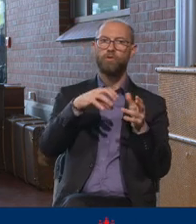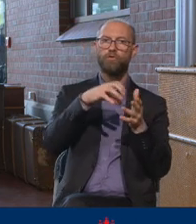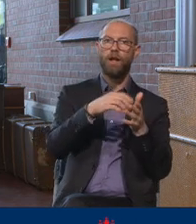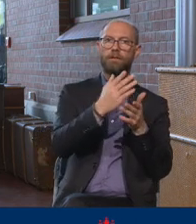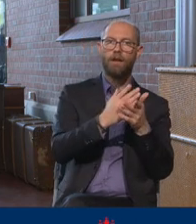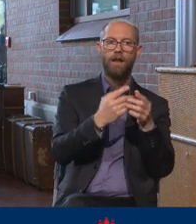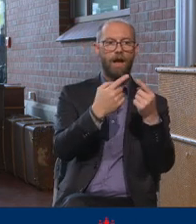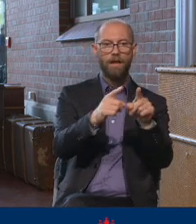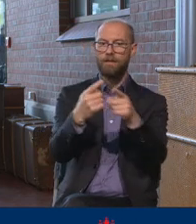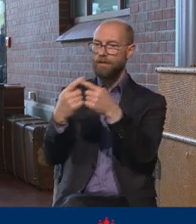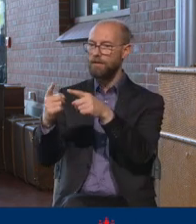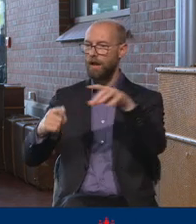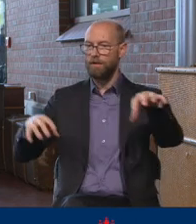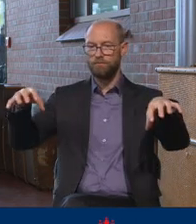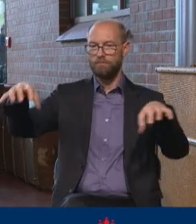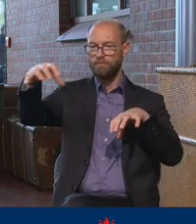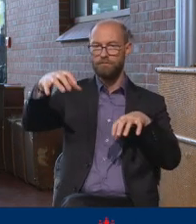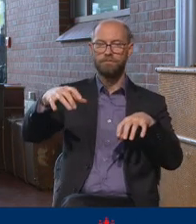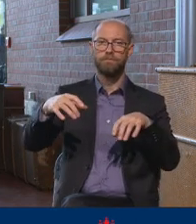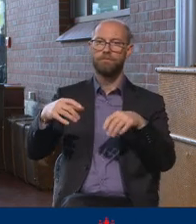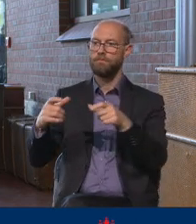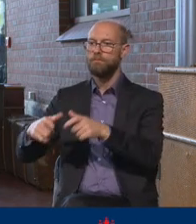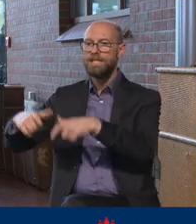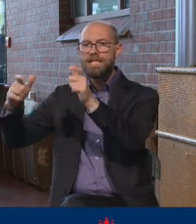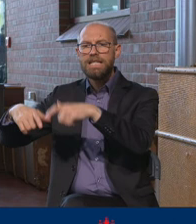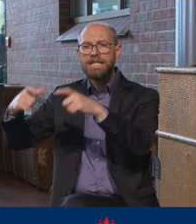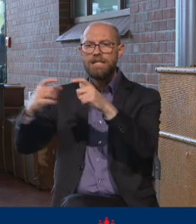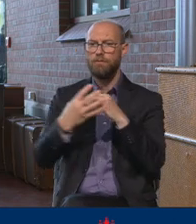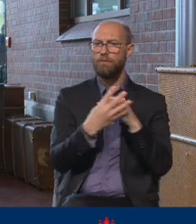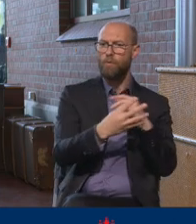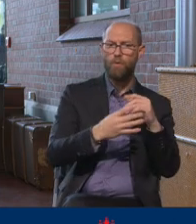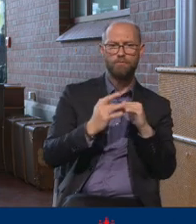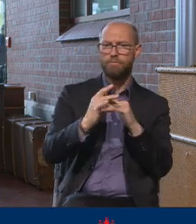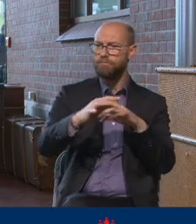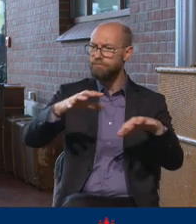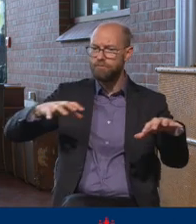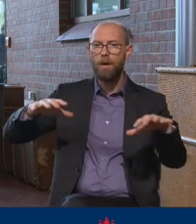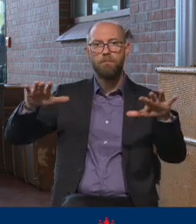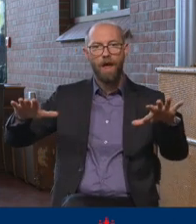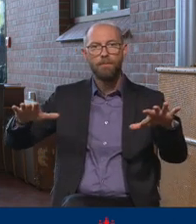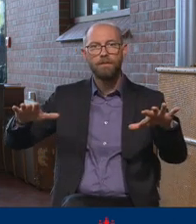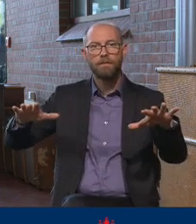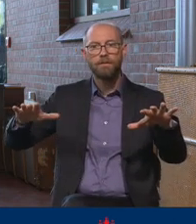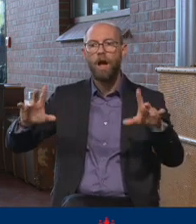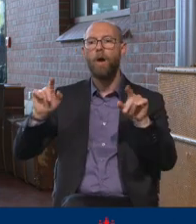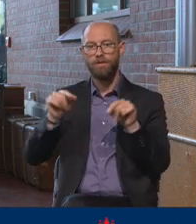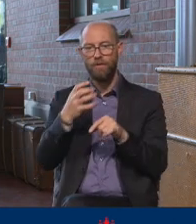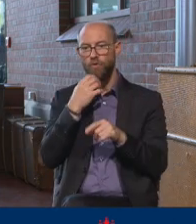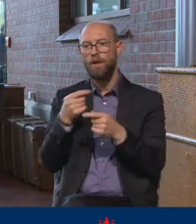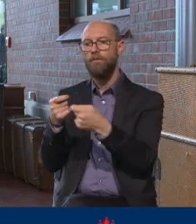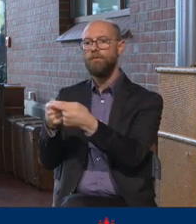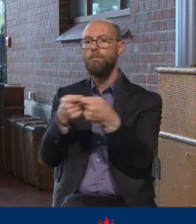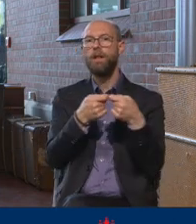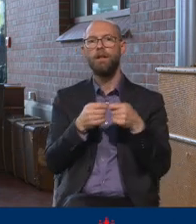im sinne des austausches aber nicht im sinne der homogenisierung und das ist wichtig dass stadt